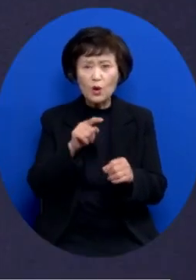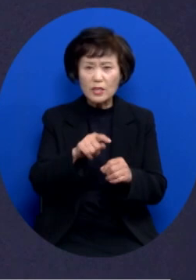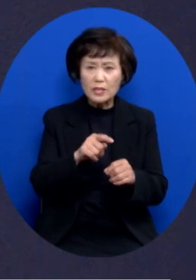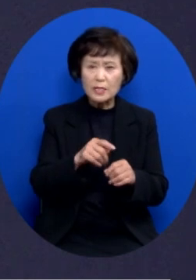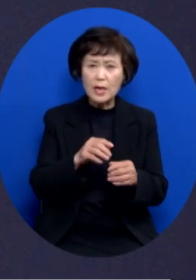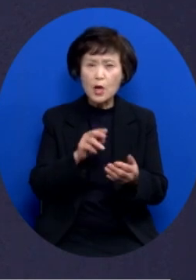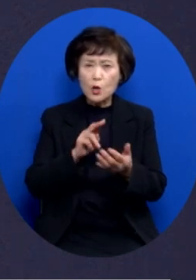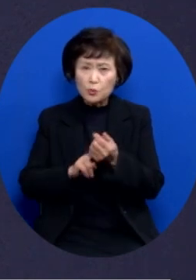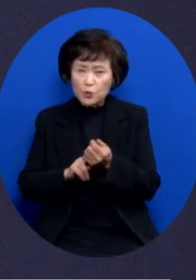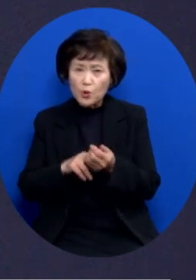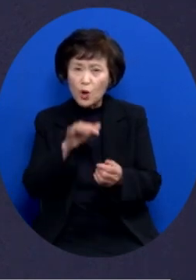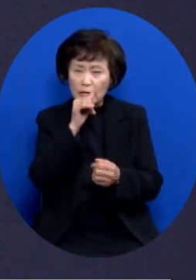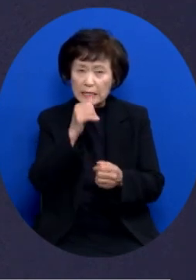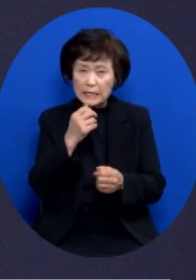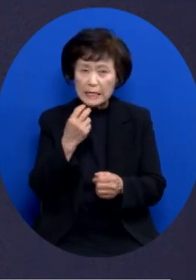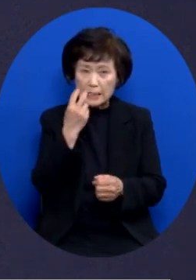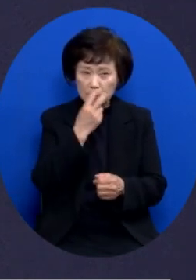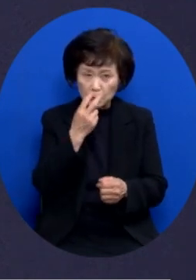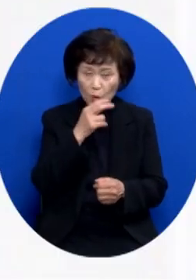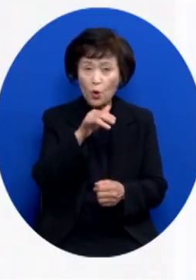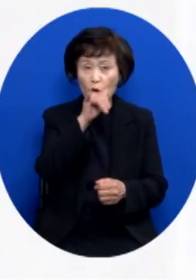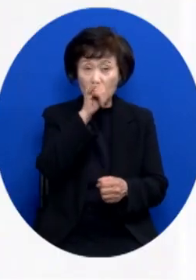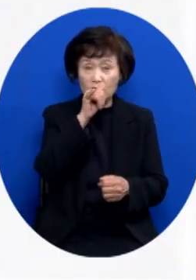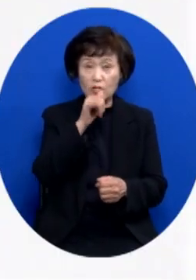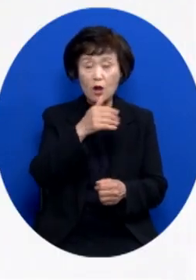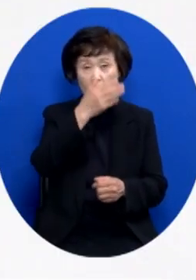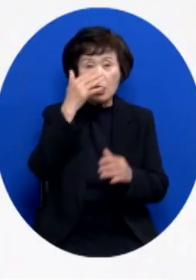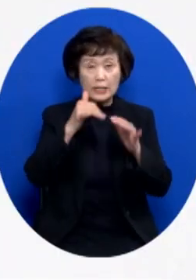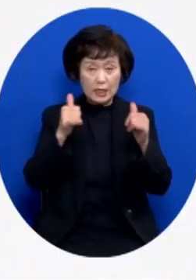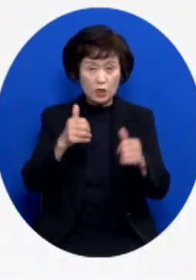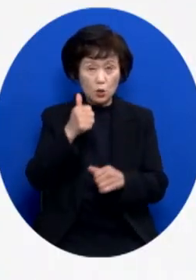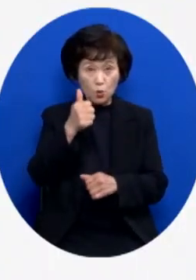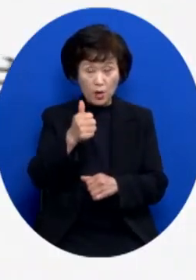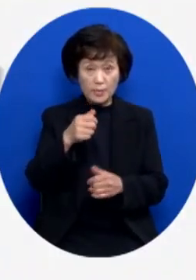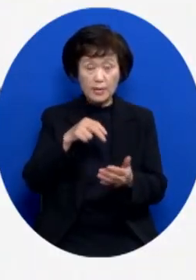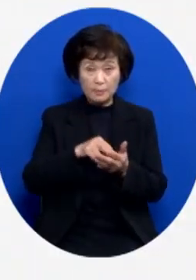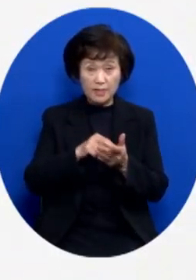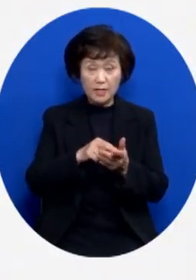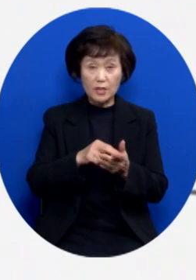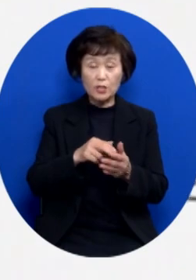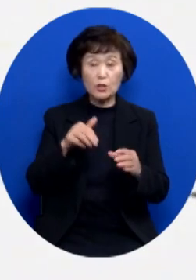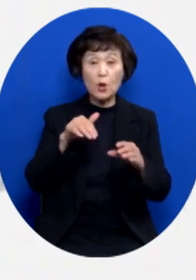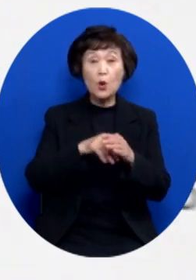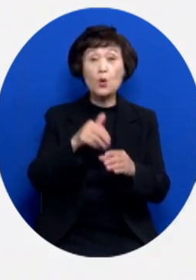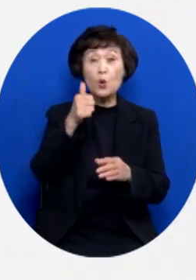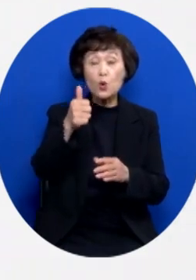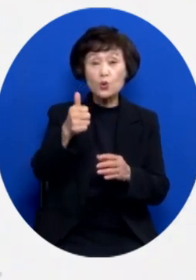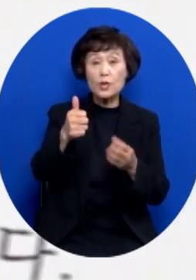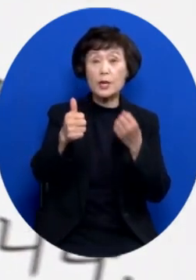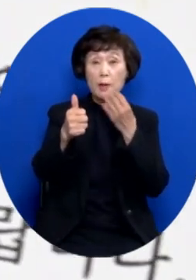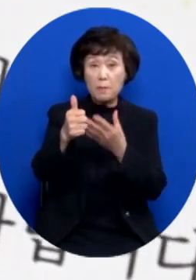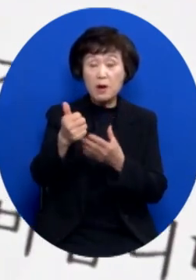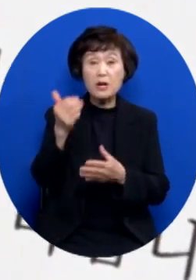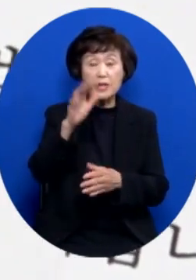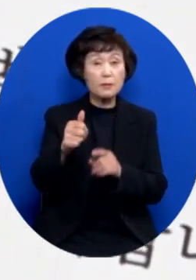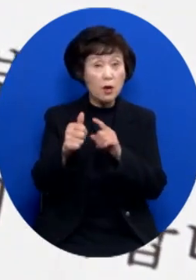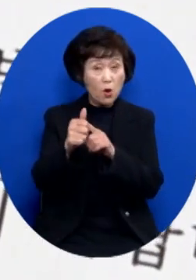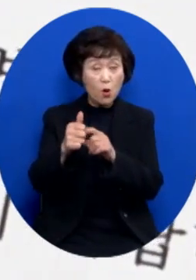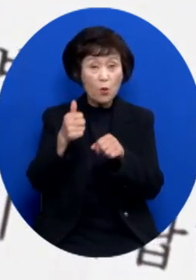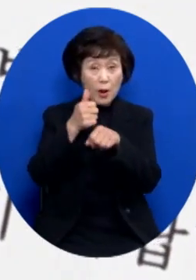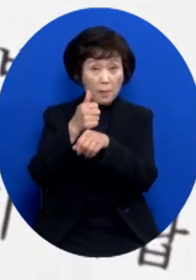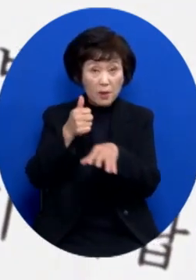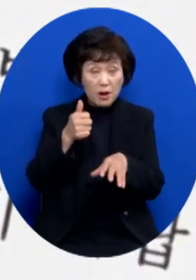추가했습니다. 유모 씨는 청년회장으로서 피해 사실을 교주 이만희에게 보고했으나 이만희를 비롯한 부장급